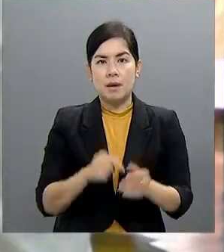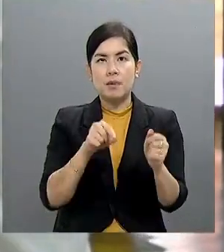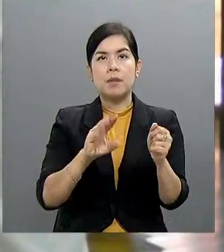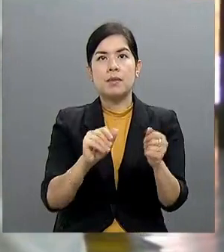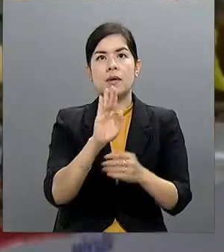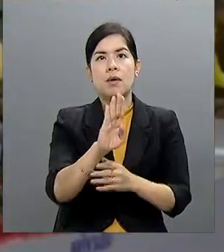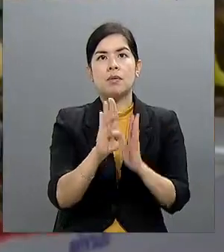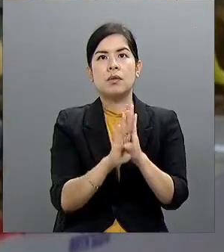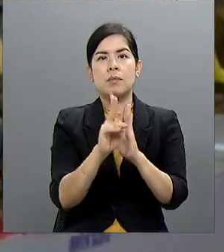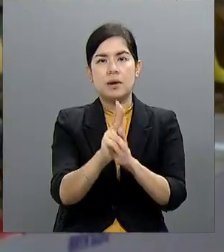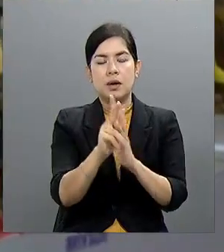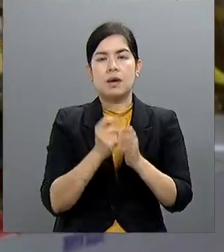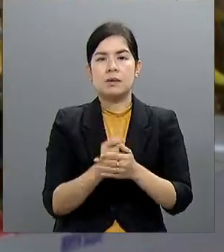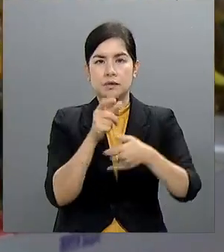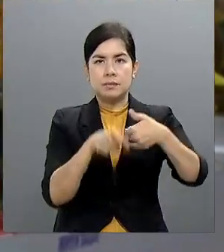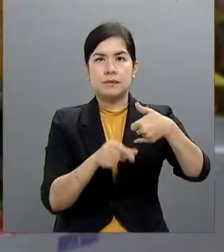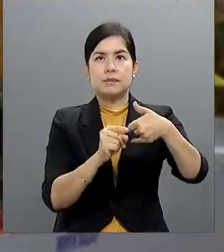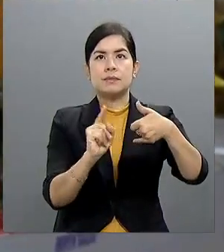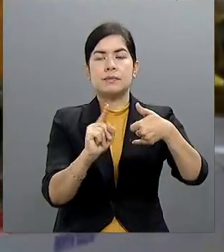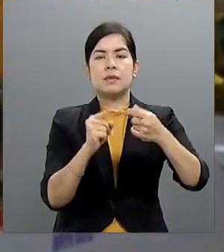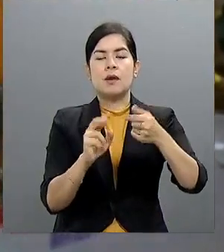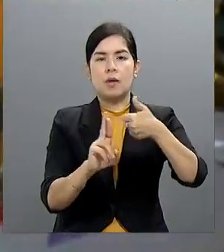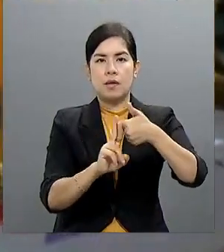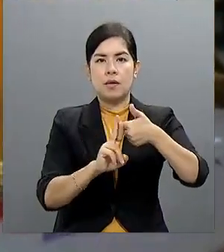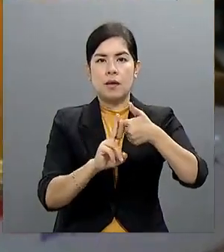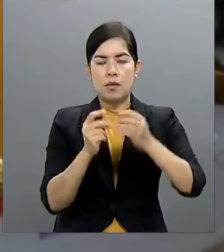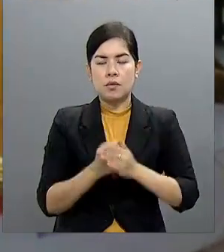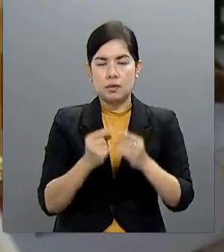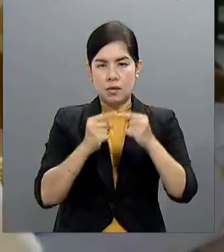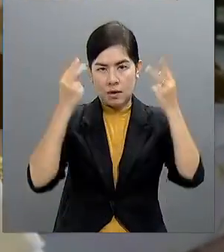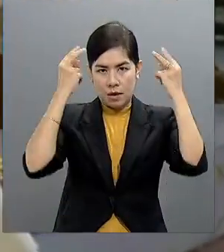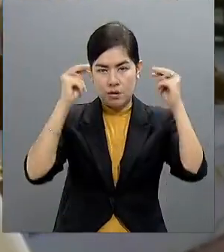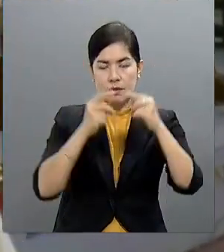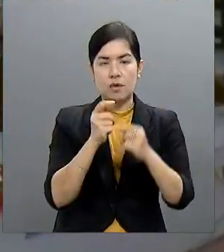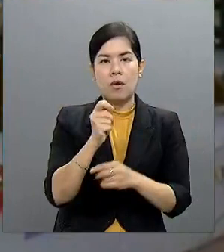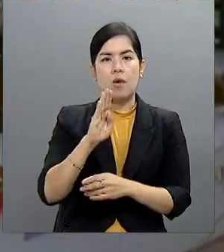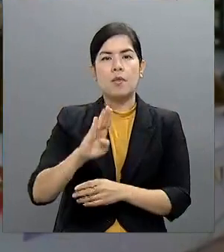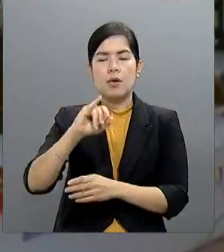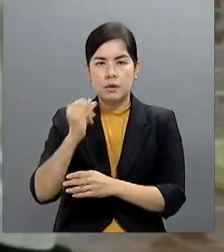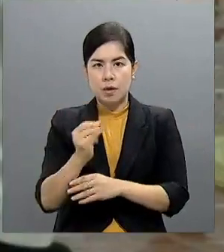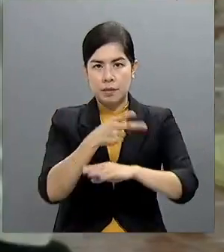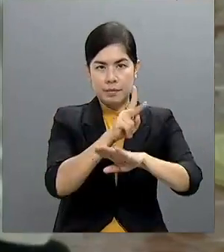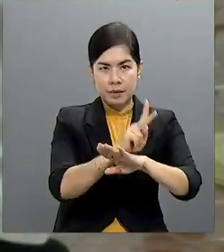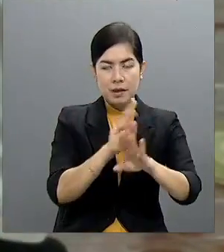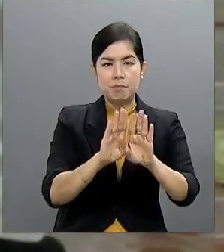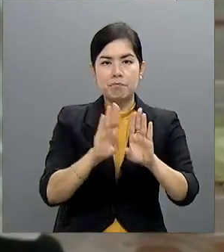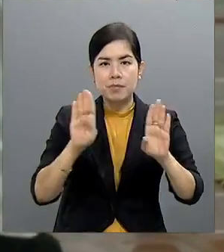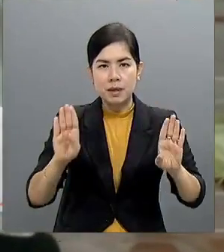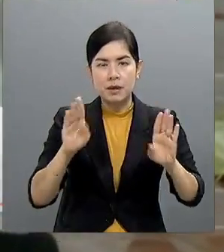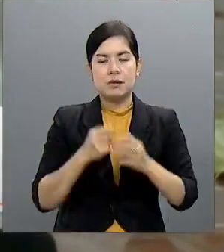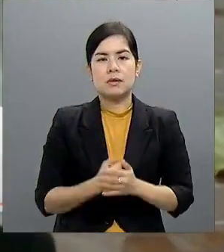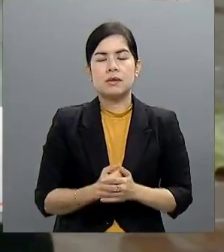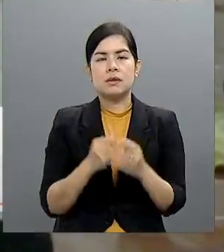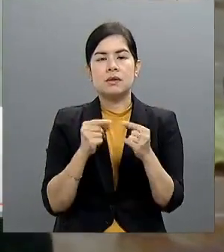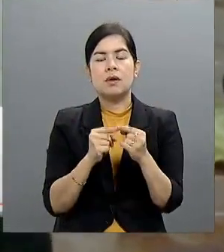ายสมภพสุนันทนามรองนายกองค์การบริหารส่วนจังหวัดบึงกาฬเป็นประธานเปิดการจัด กิจกรรมและนำพุทธศาสนิกชนทุกหมู่เห